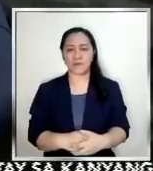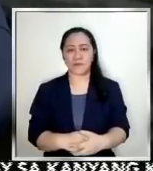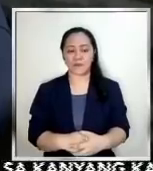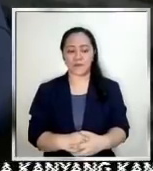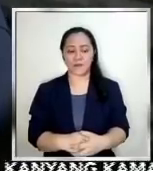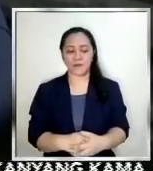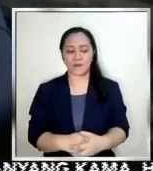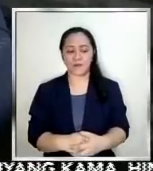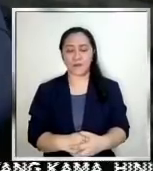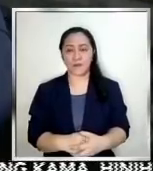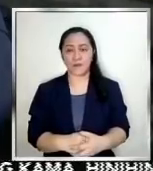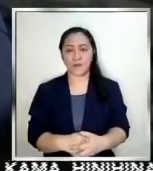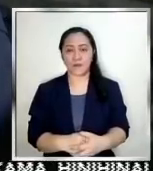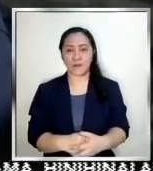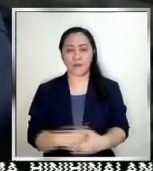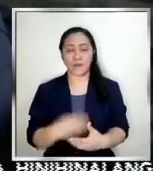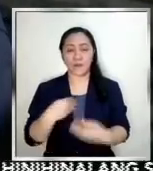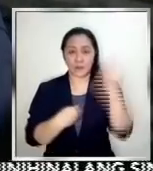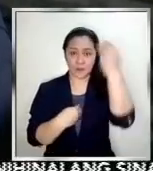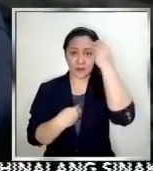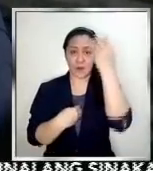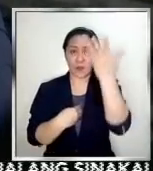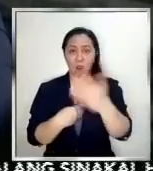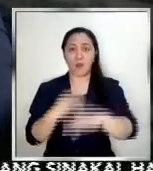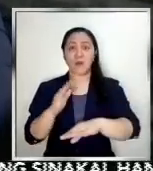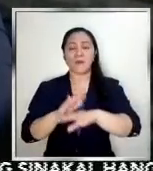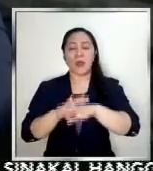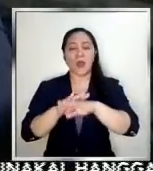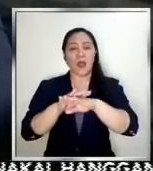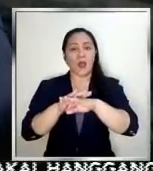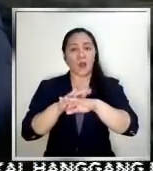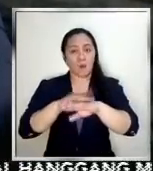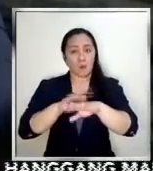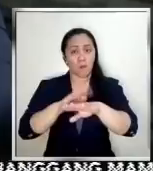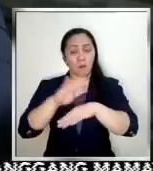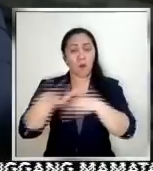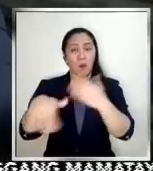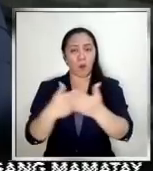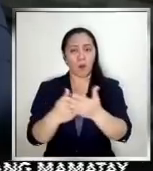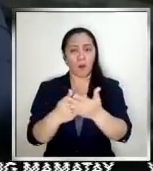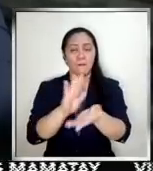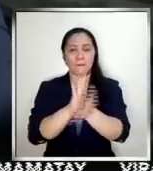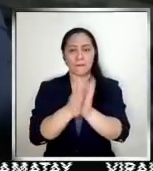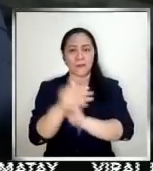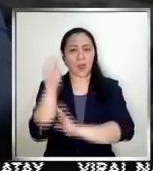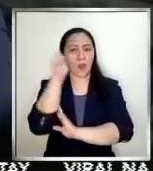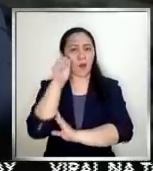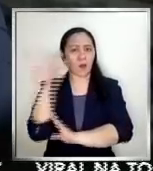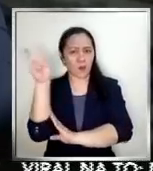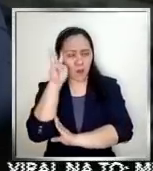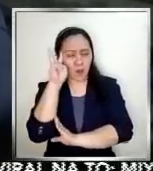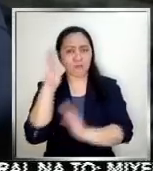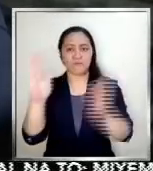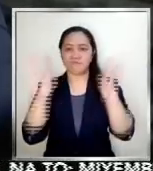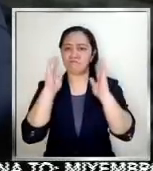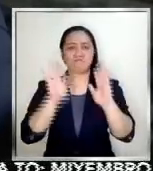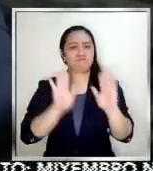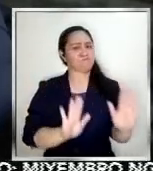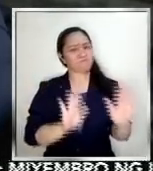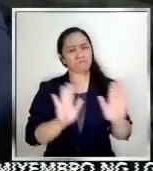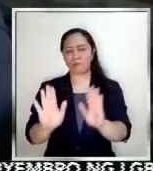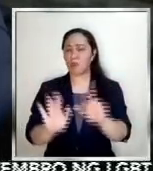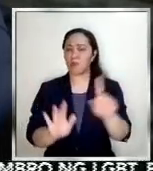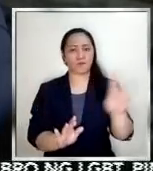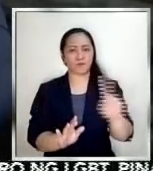Ivan, abiso nga ng mga otoridad sa mga residente, maging alerto, huwag magpakakampante at makinig at sumunod sa utos